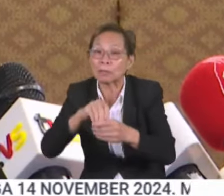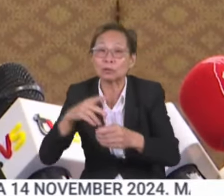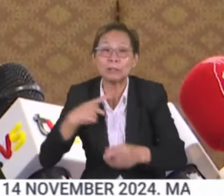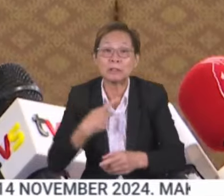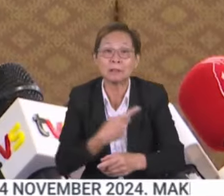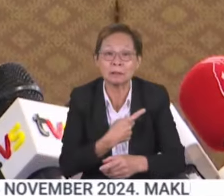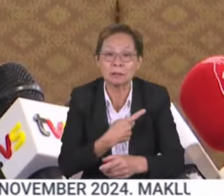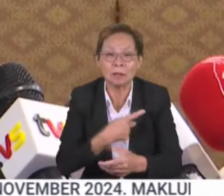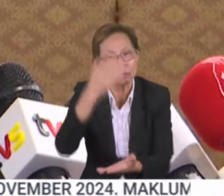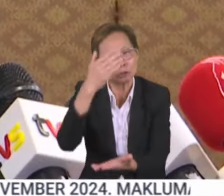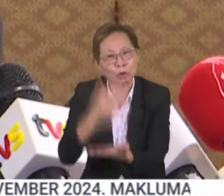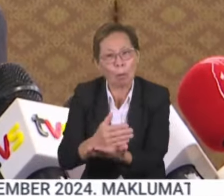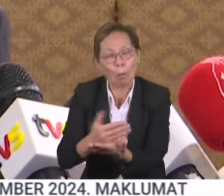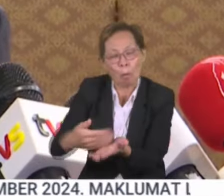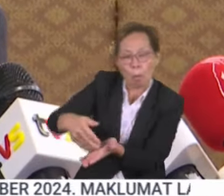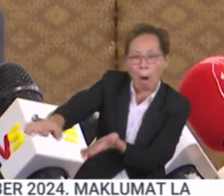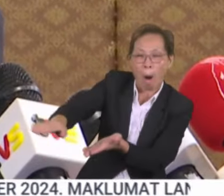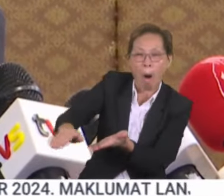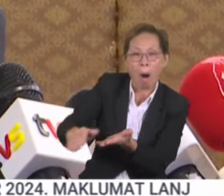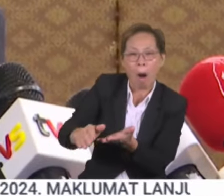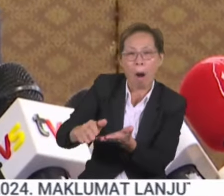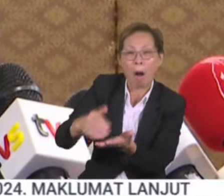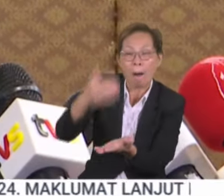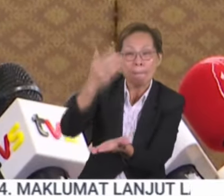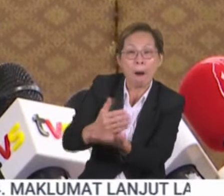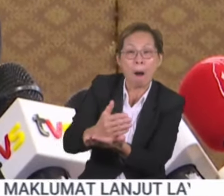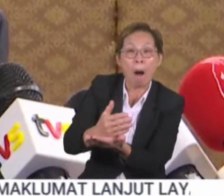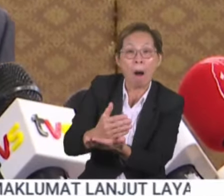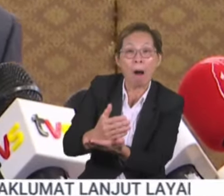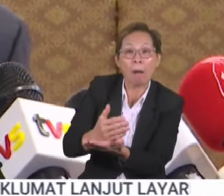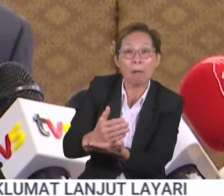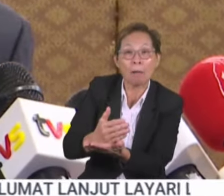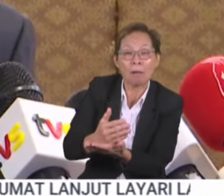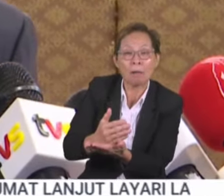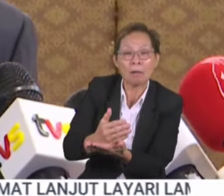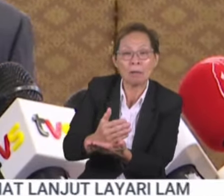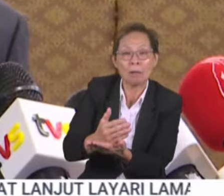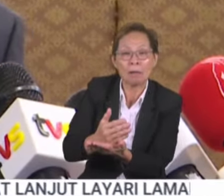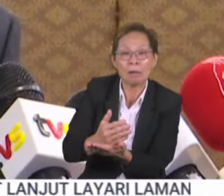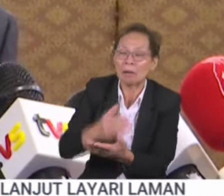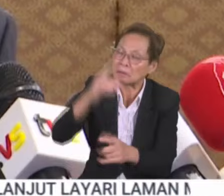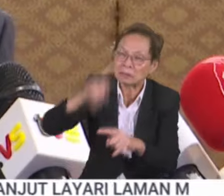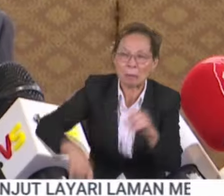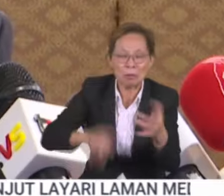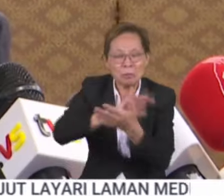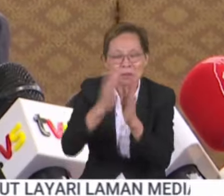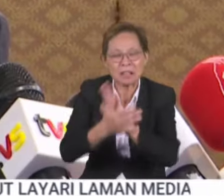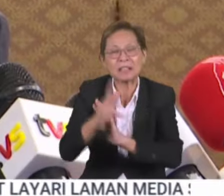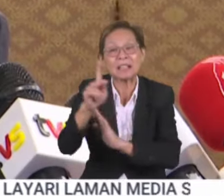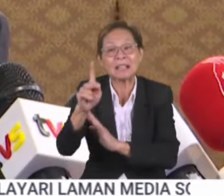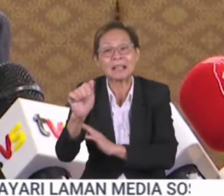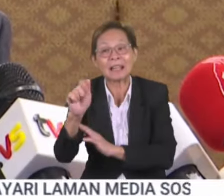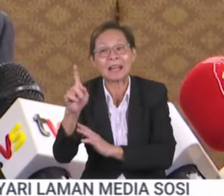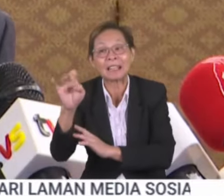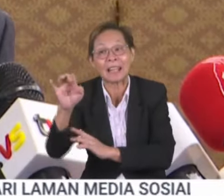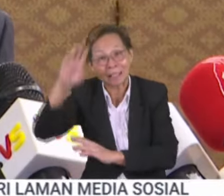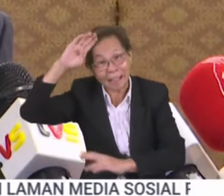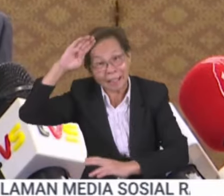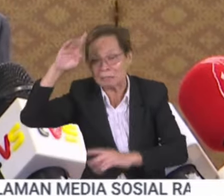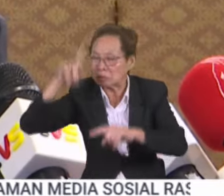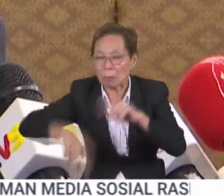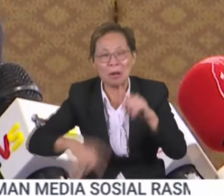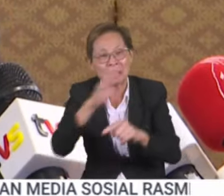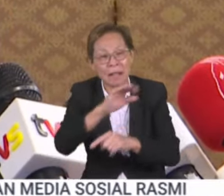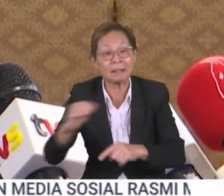kita berhentikan mana-mana yang terlibat itu daripada menjadi seorang kadet, dan